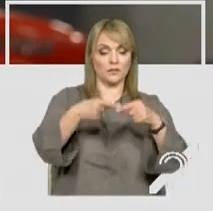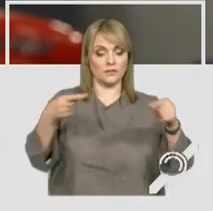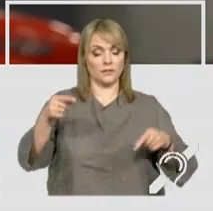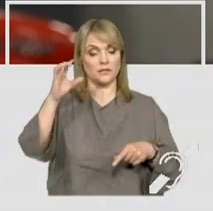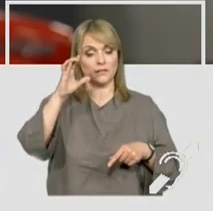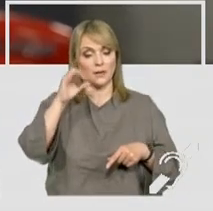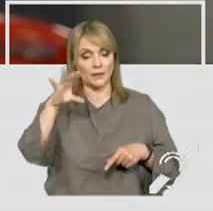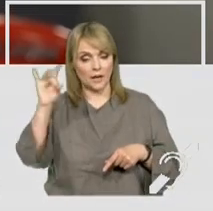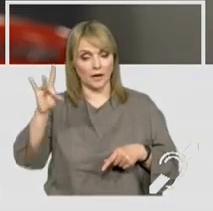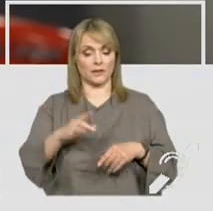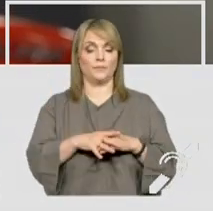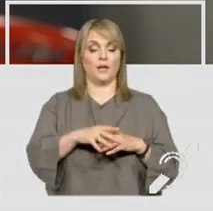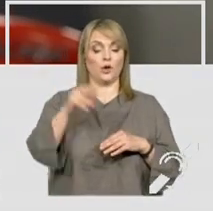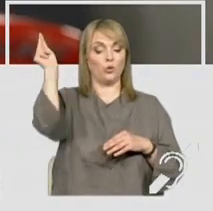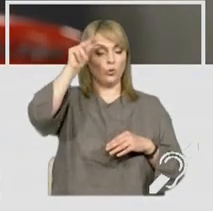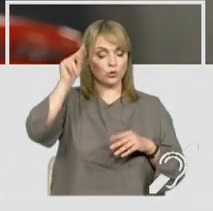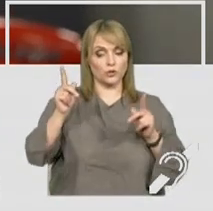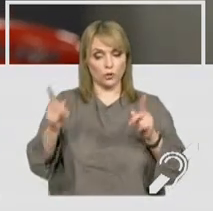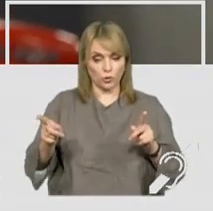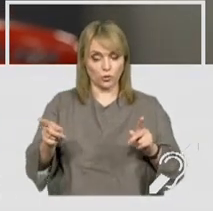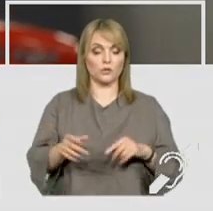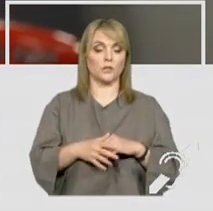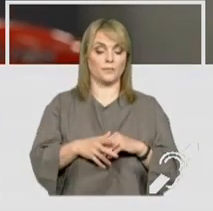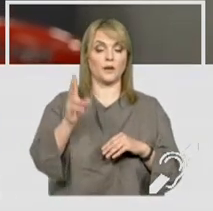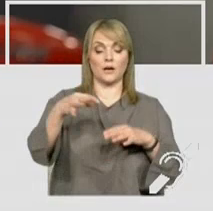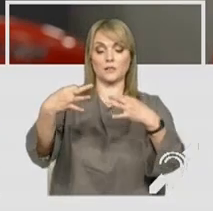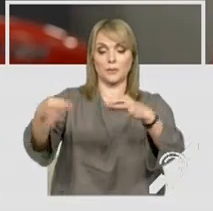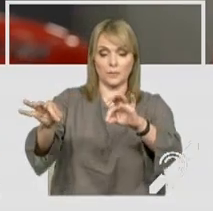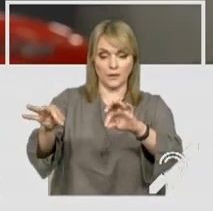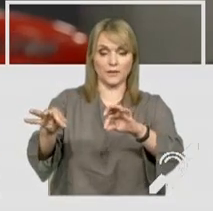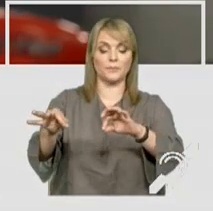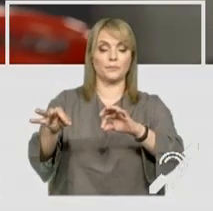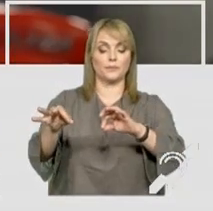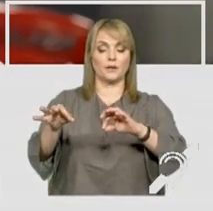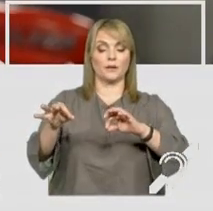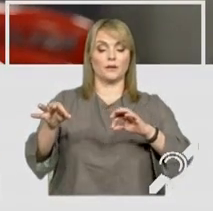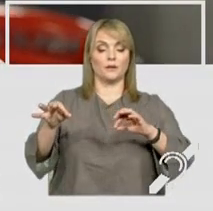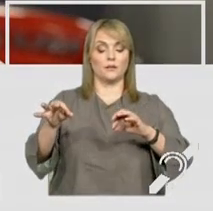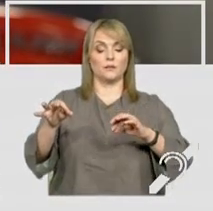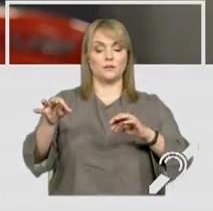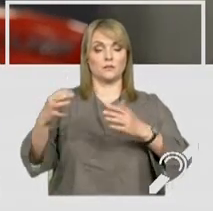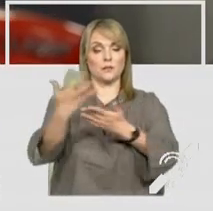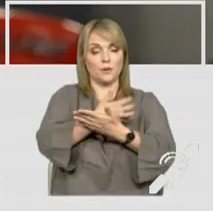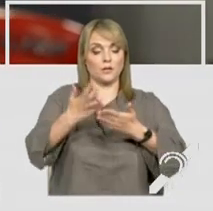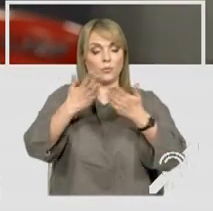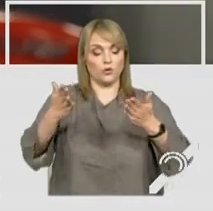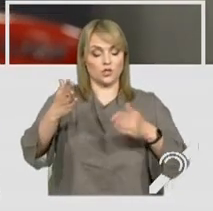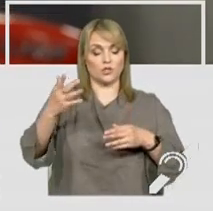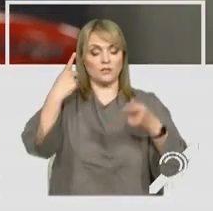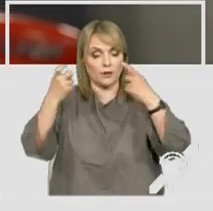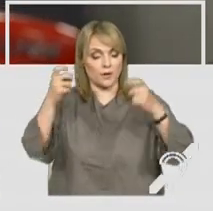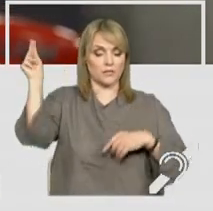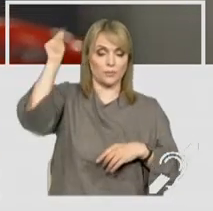seminarii, cursuri de scurtă durată, care va permite să mobilizăm resurse de zona nord în